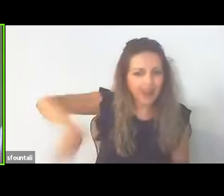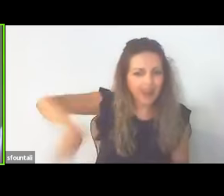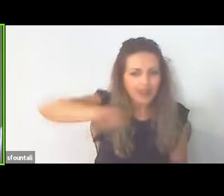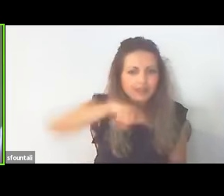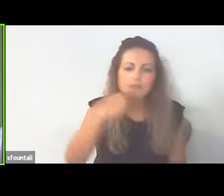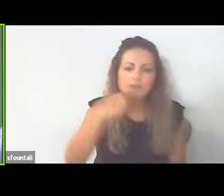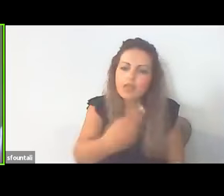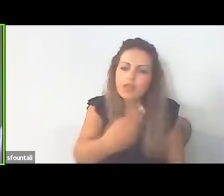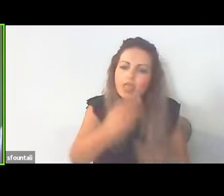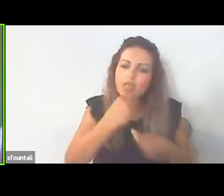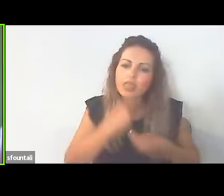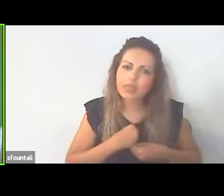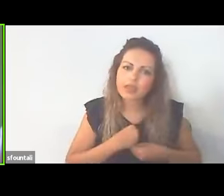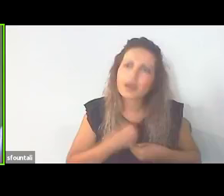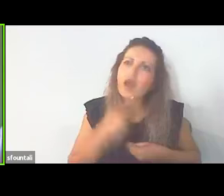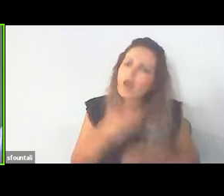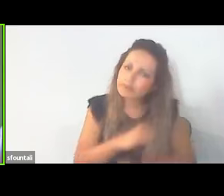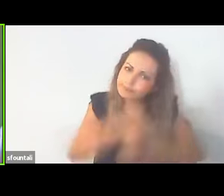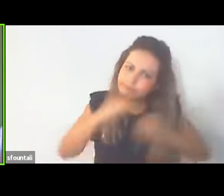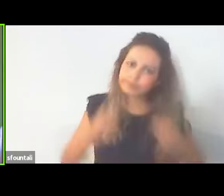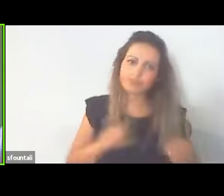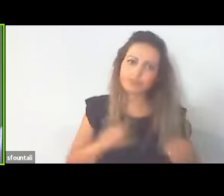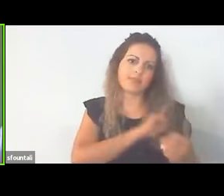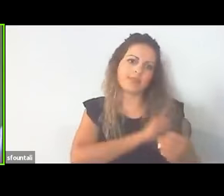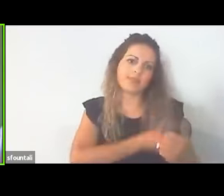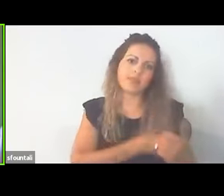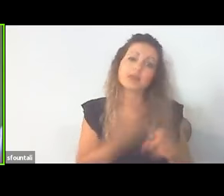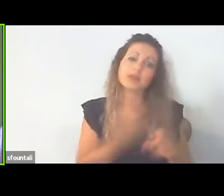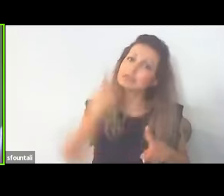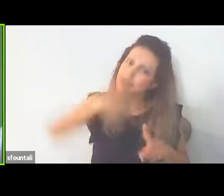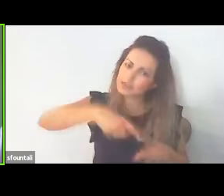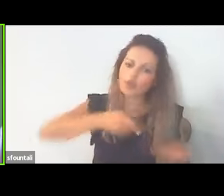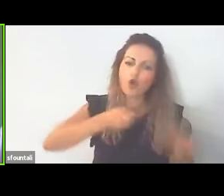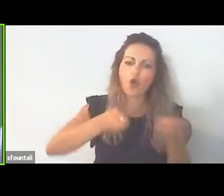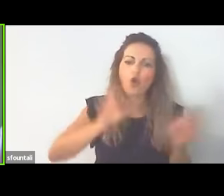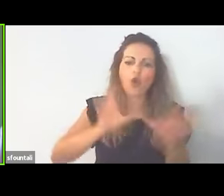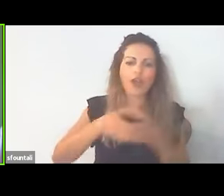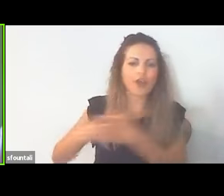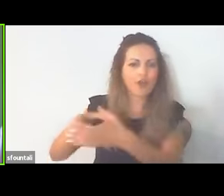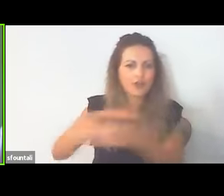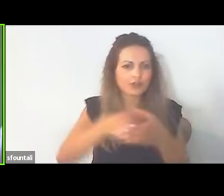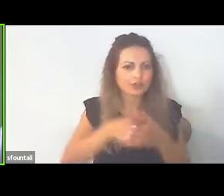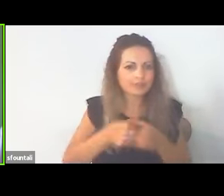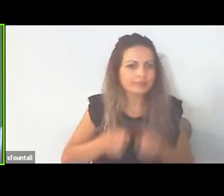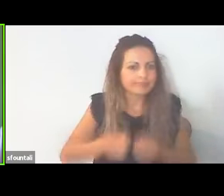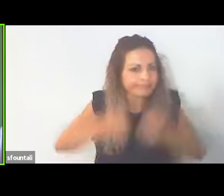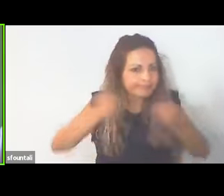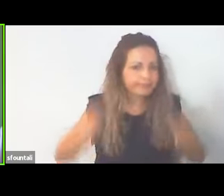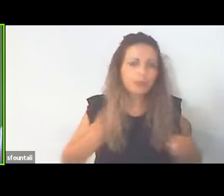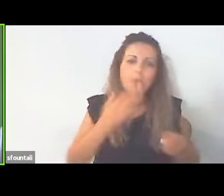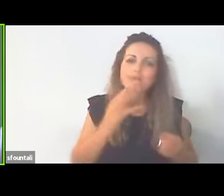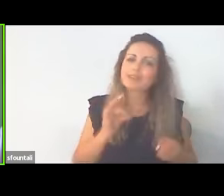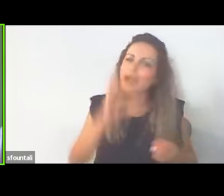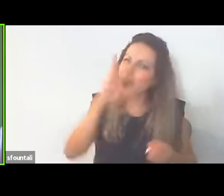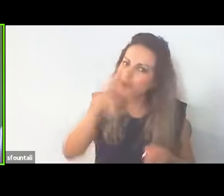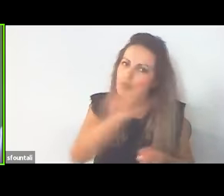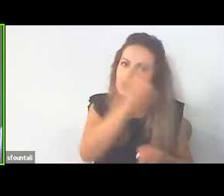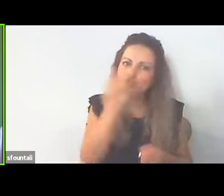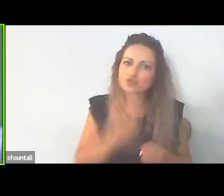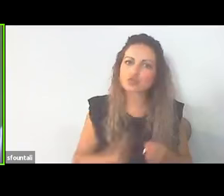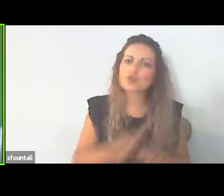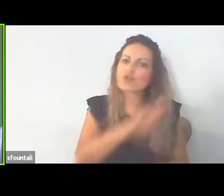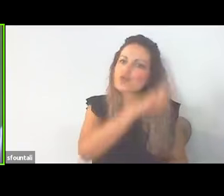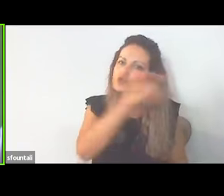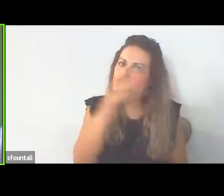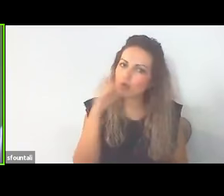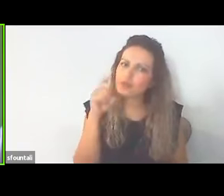όσους ασχολούμαστε με τέτοιου είδους ζητήματα, για να αντιμετωπίζουμε τις δυσκολίες της καθημερινότητας. Γι' αυτό το λόγο, ευχαριστούμε ακόμη